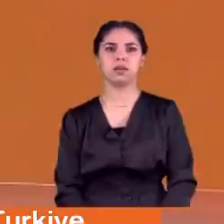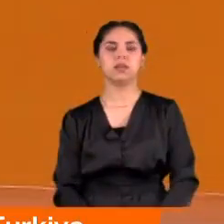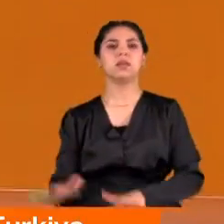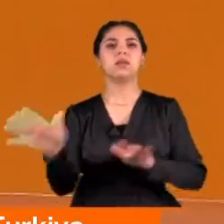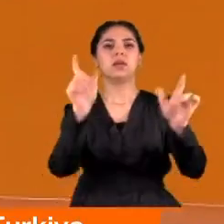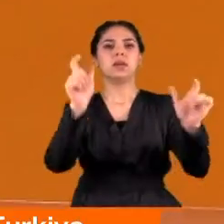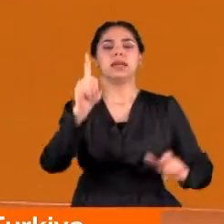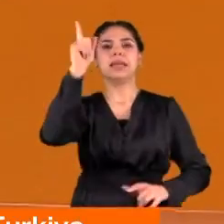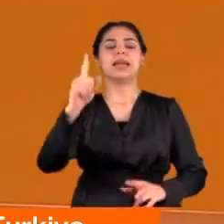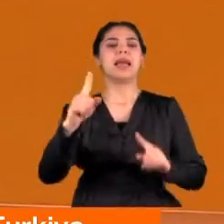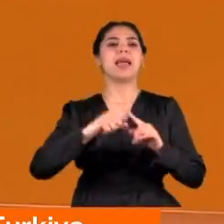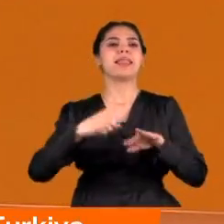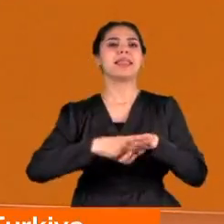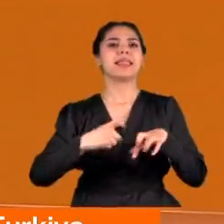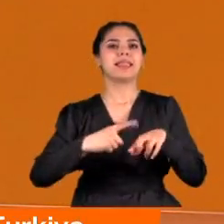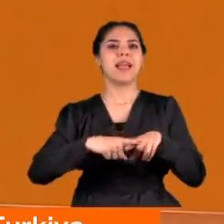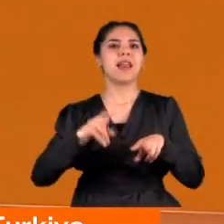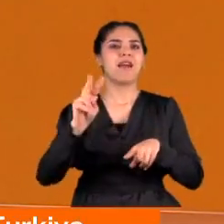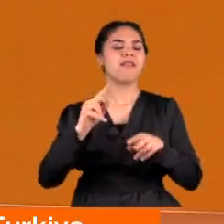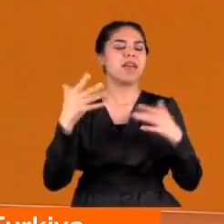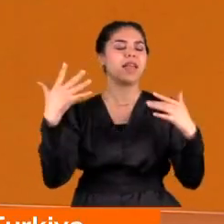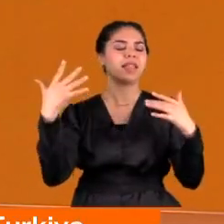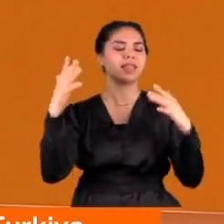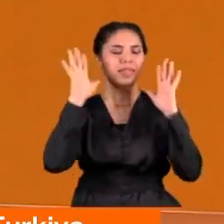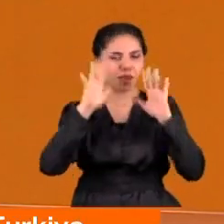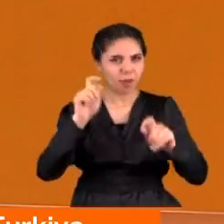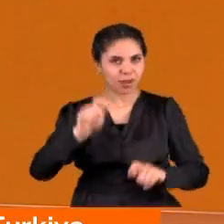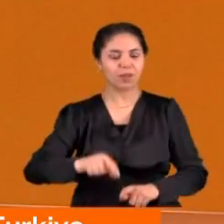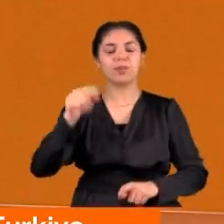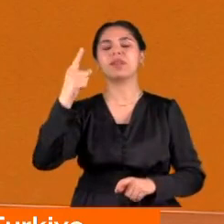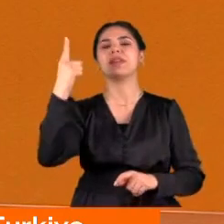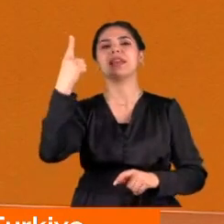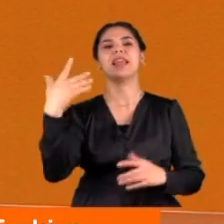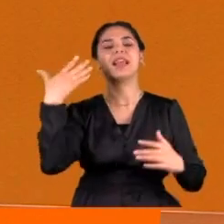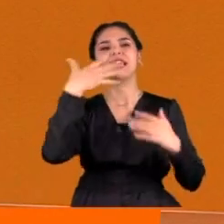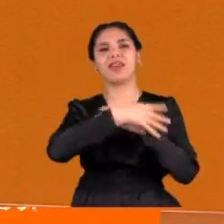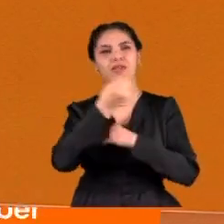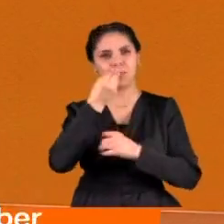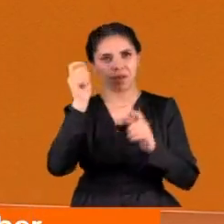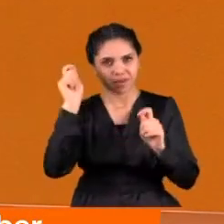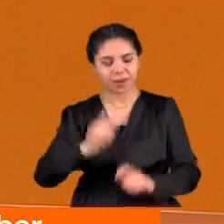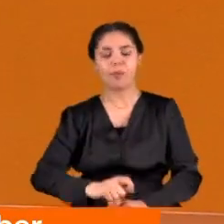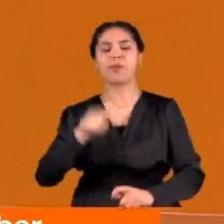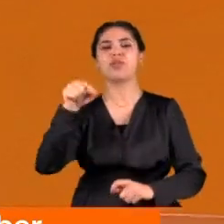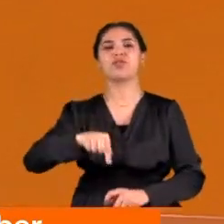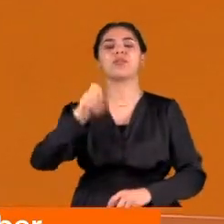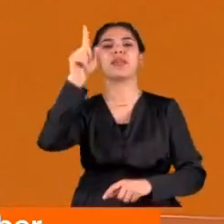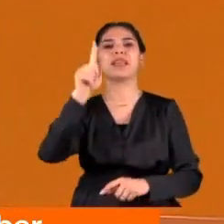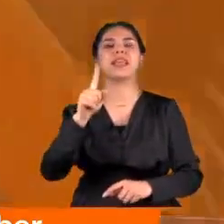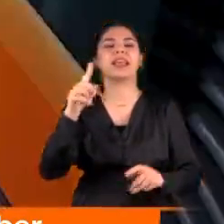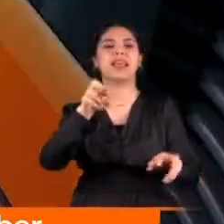deprem bölgesinde İlk teravih kılındığı ilk sahur yapıldı şu sıralarda da iki iftar yapılıyor arkadaşlarımız da bölgede depremzedilerle birlikteler